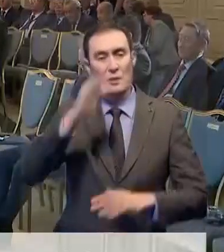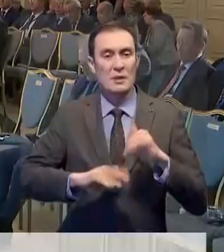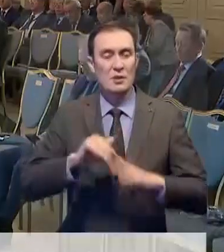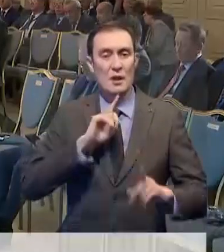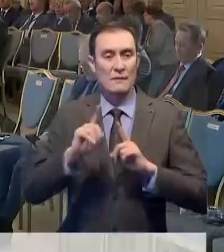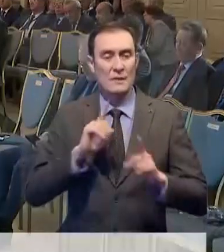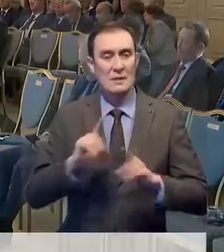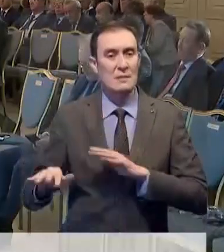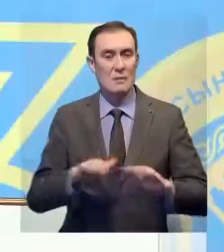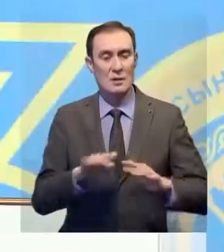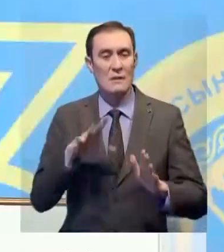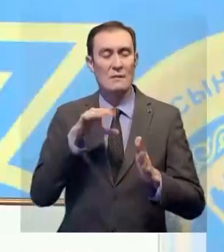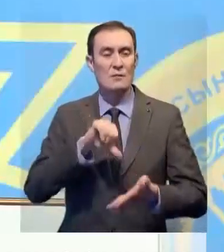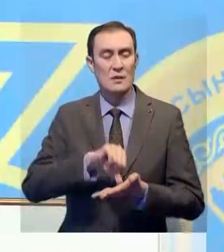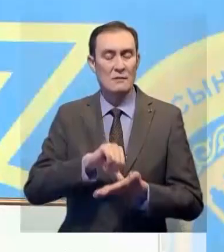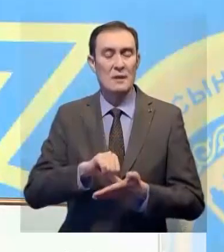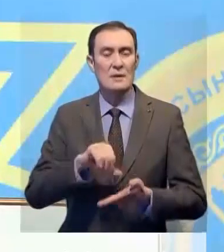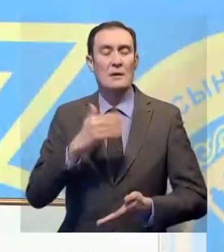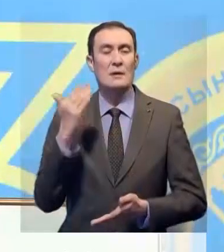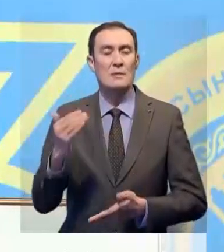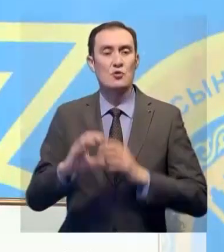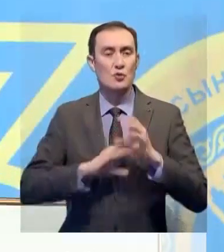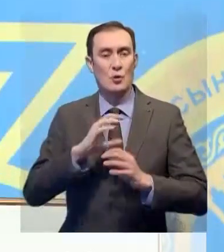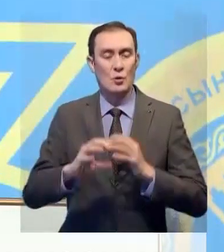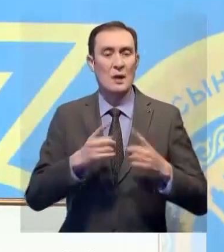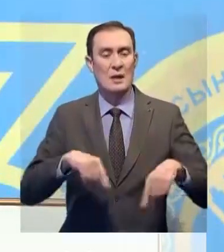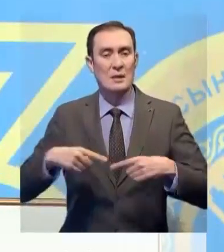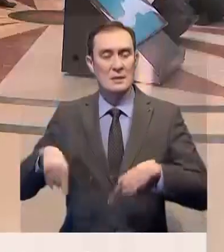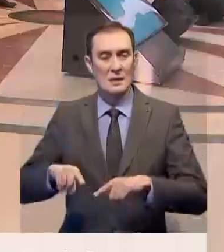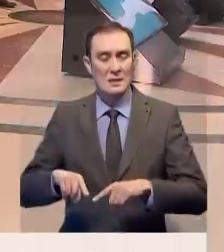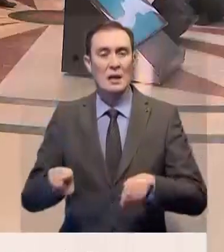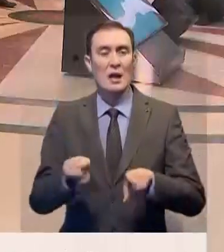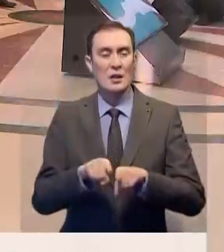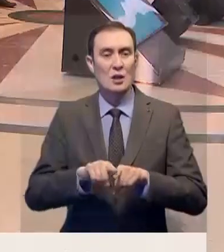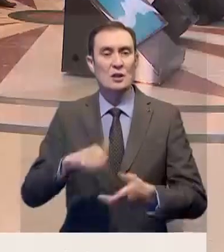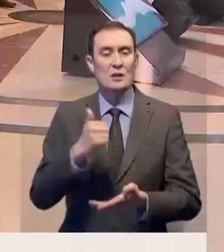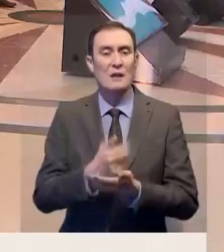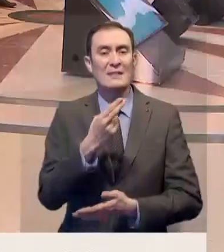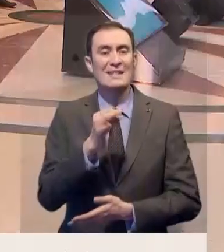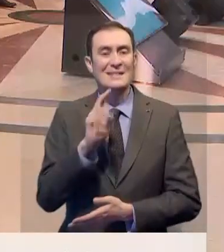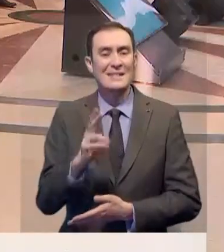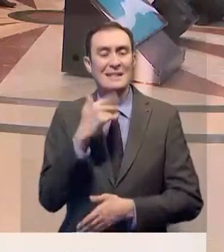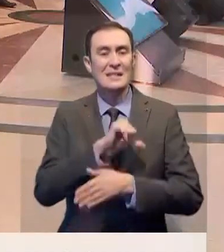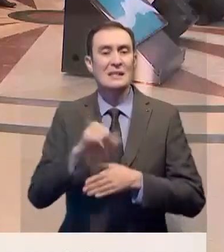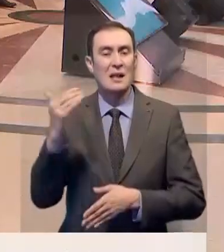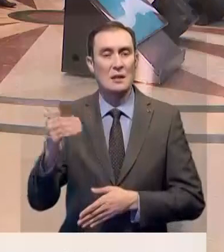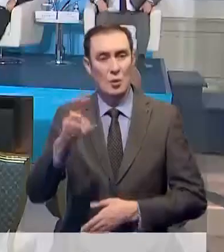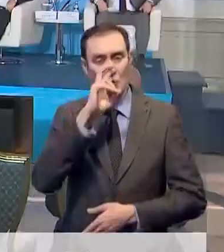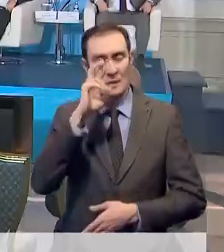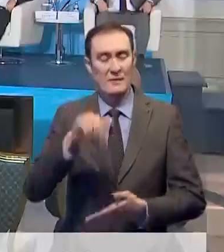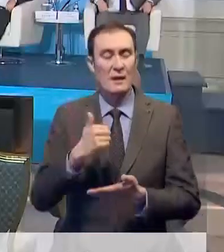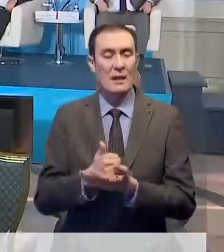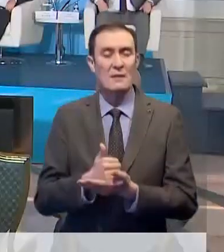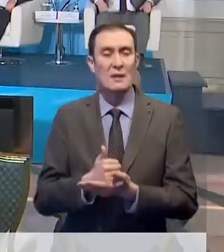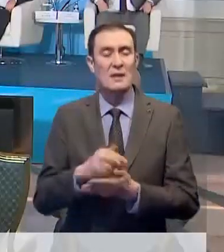научно-практическая конференция. В ней приняли участие представители международных организаций, а также главы ЦИК иностранных государств. Главная